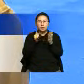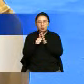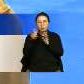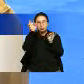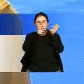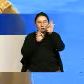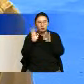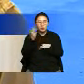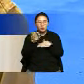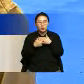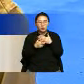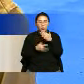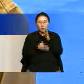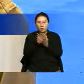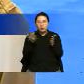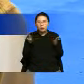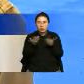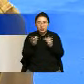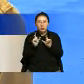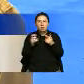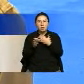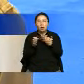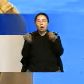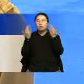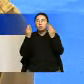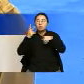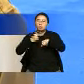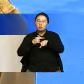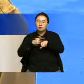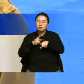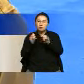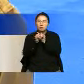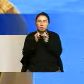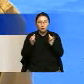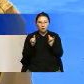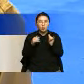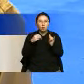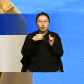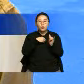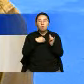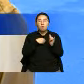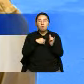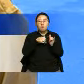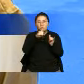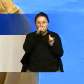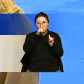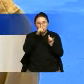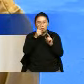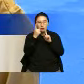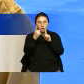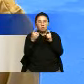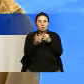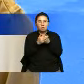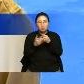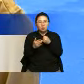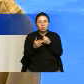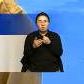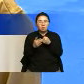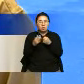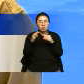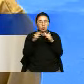찾게 됩니다. 의료기관에 근무하거나 학교 선생님이거나 이런 분들은 고위험군으로 지금 대상자로 돼